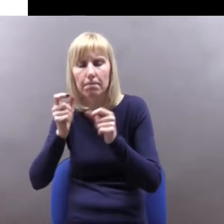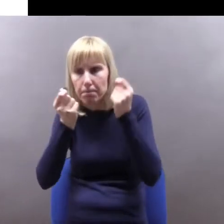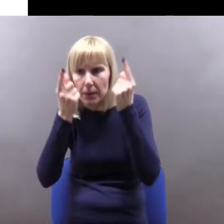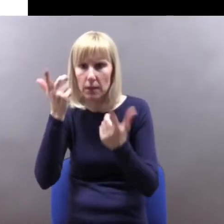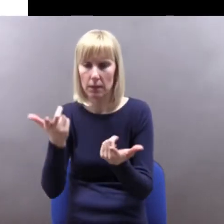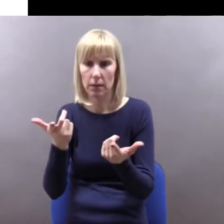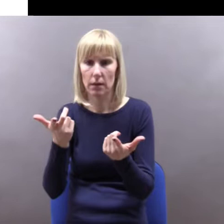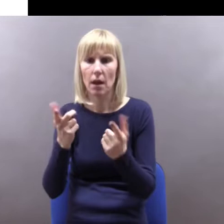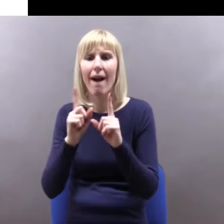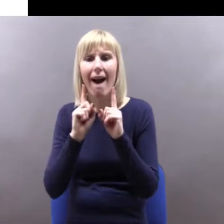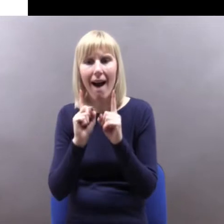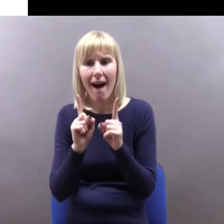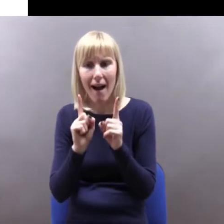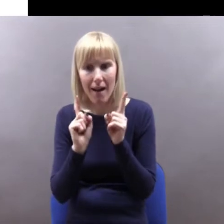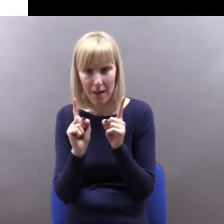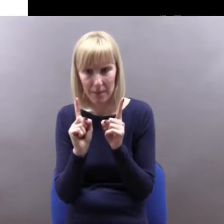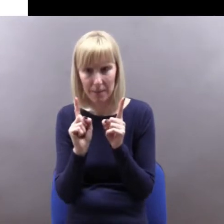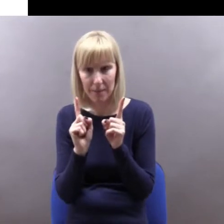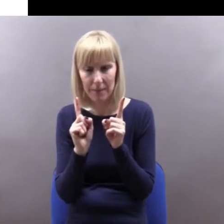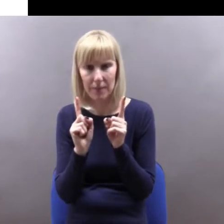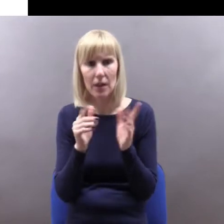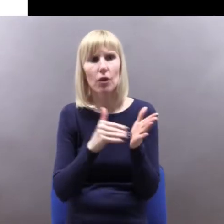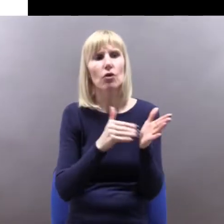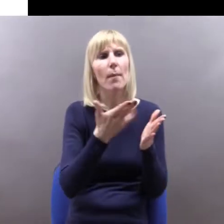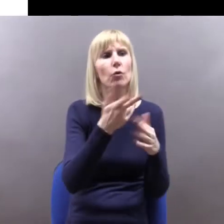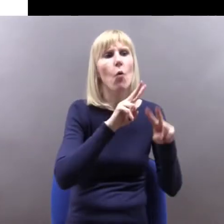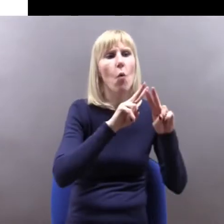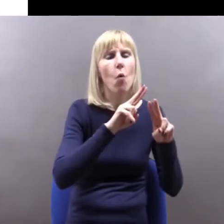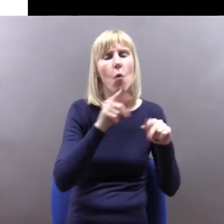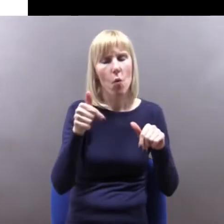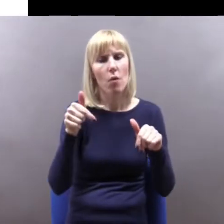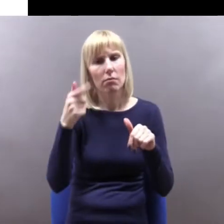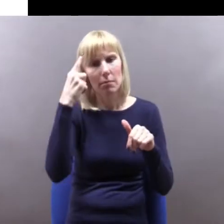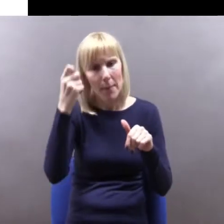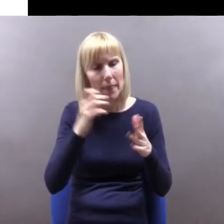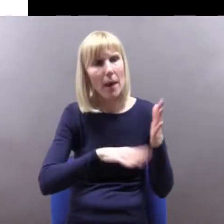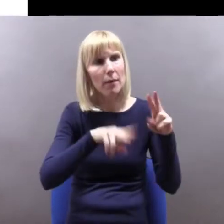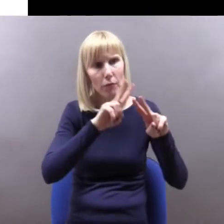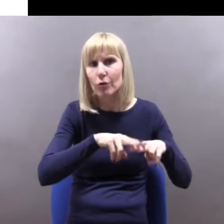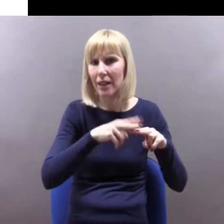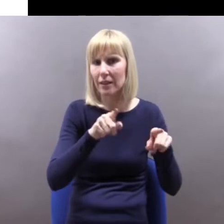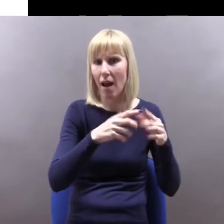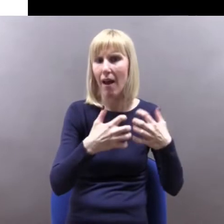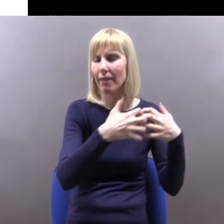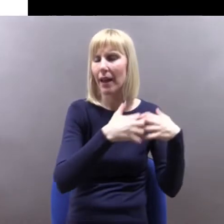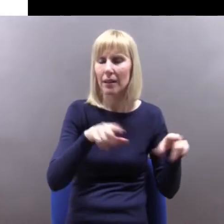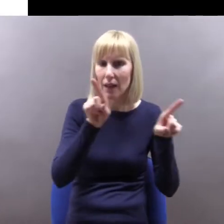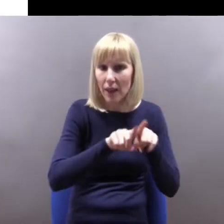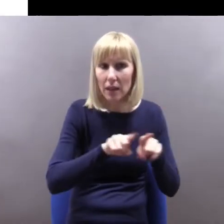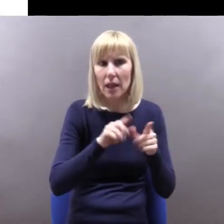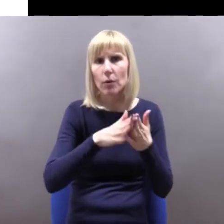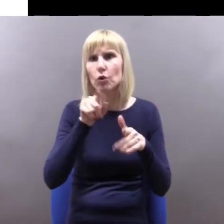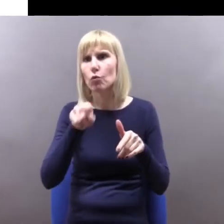w zabytkowym, trudnym, ciężkim obiekcie da się tego typu rozwiązania zastosować.